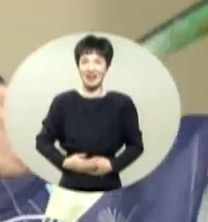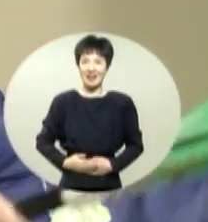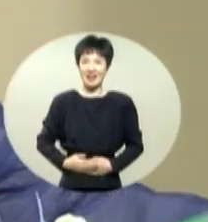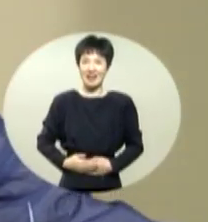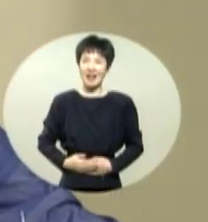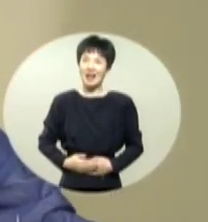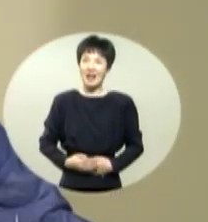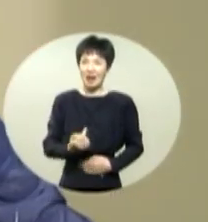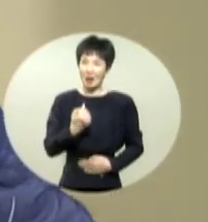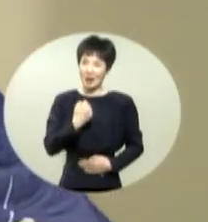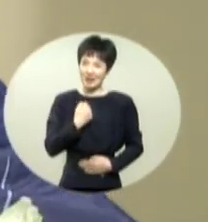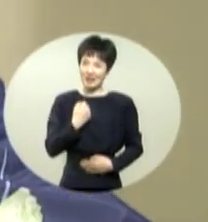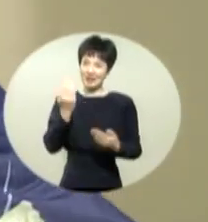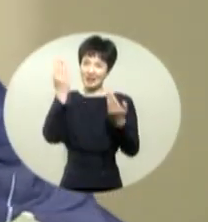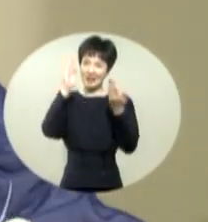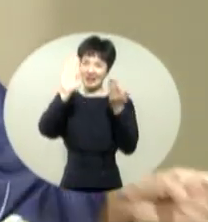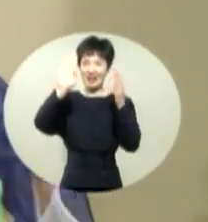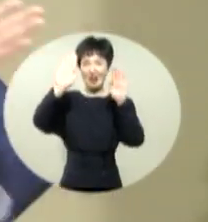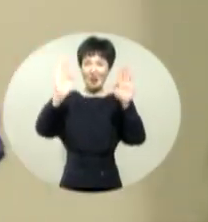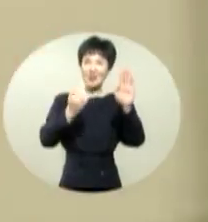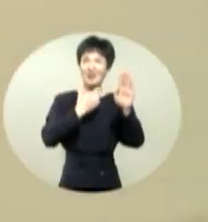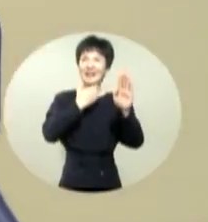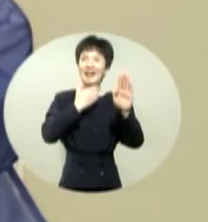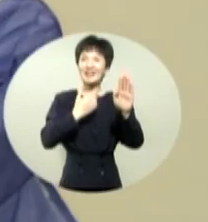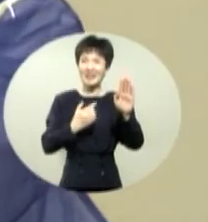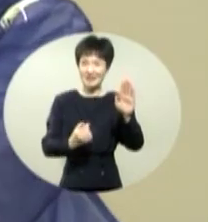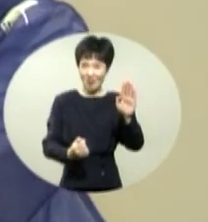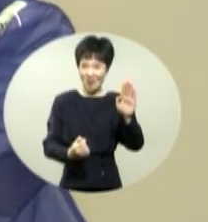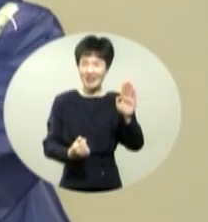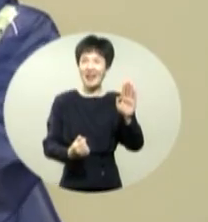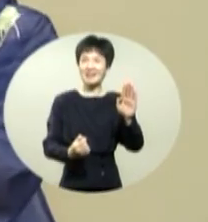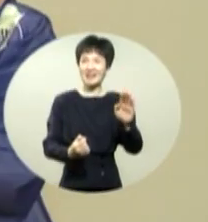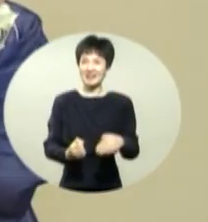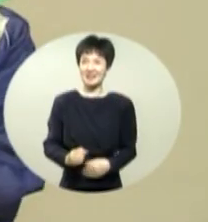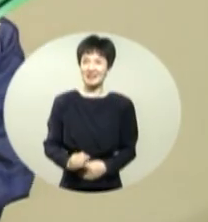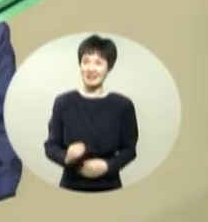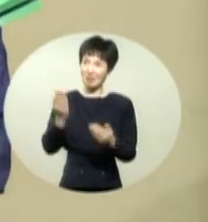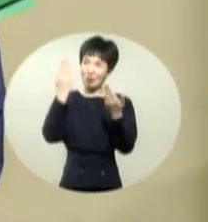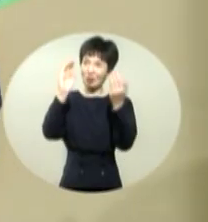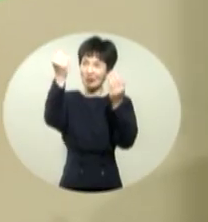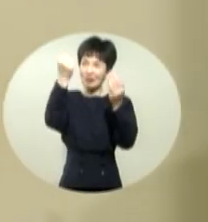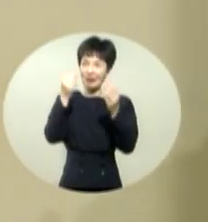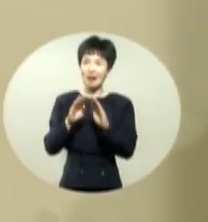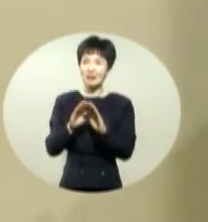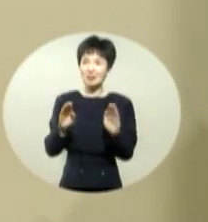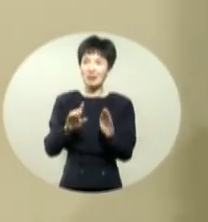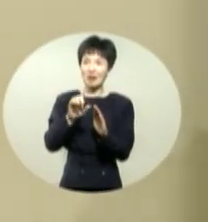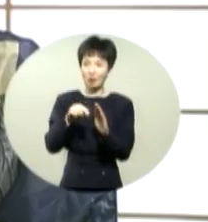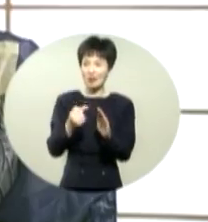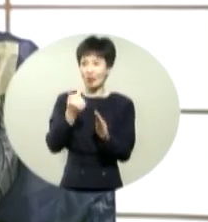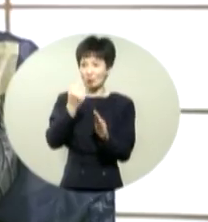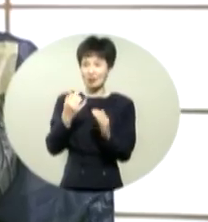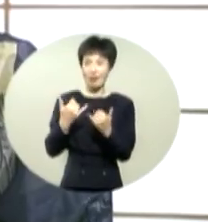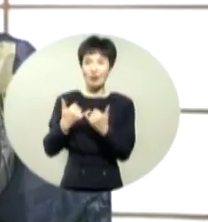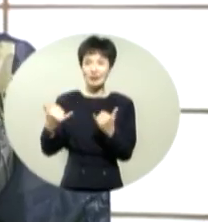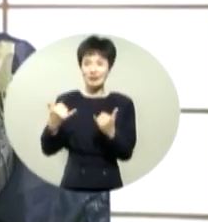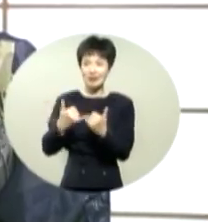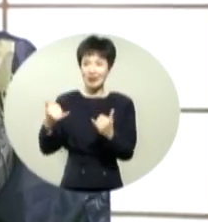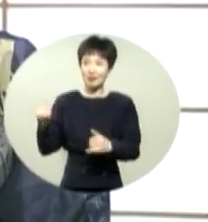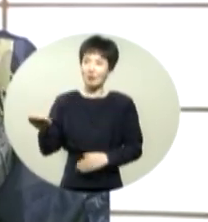踊りたくてしょうがないんで、初めはもう皆さんから、皆さんって言ってもうちのね親戚ですけど、みん